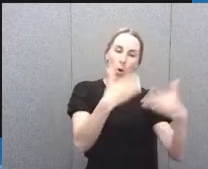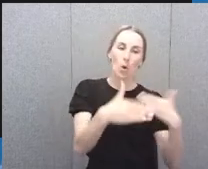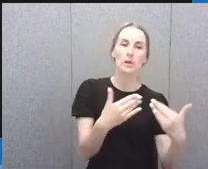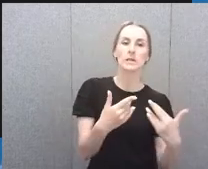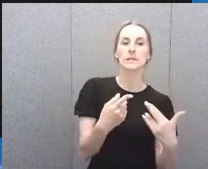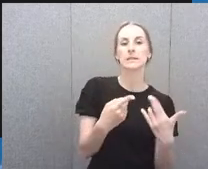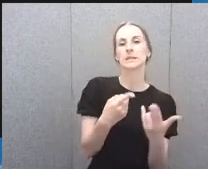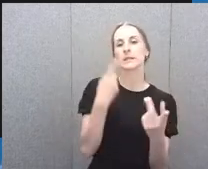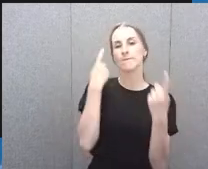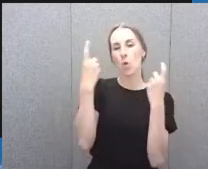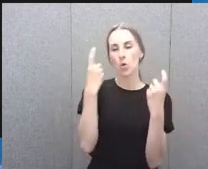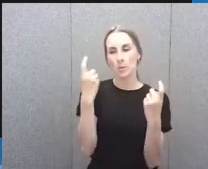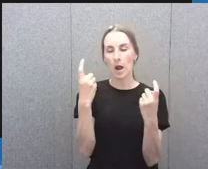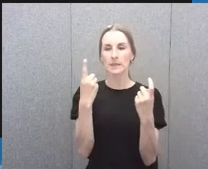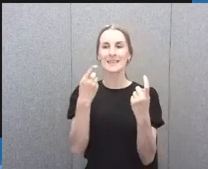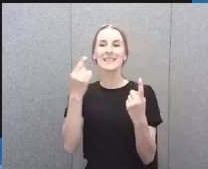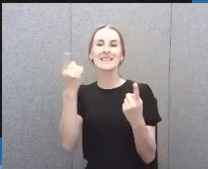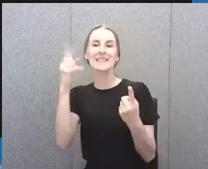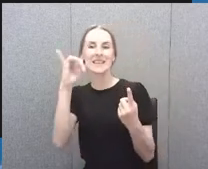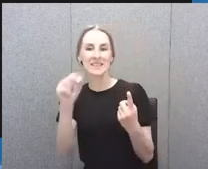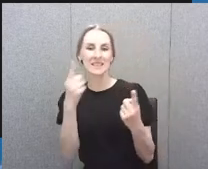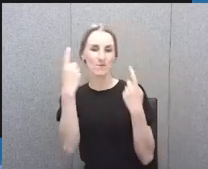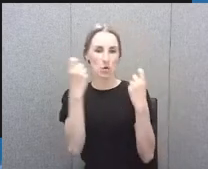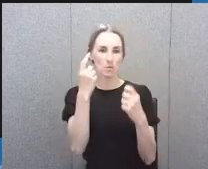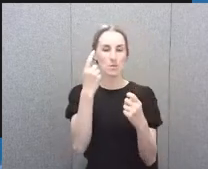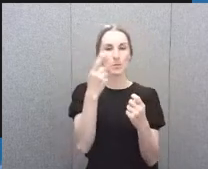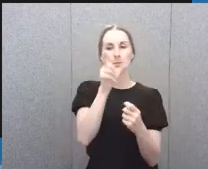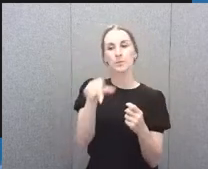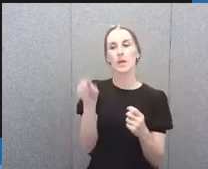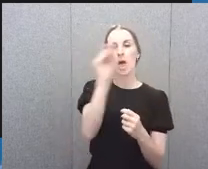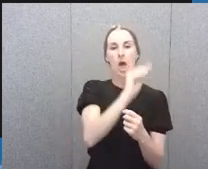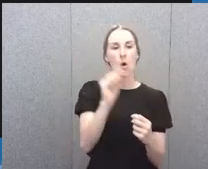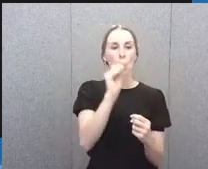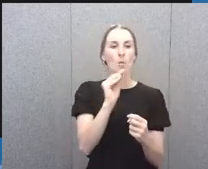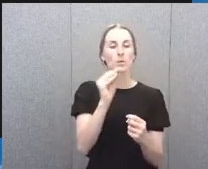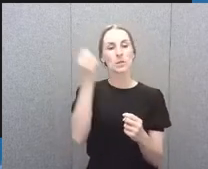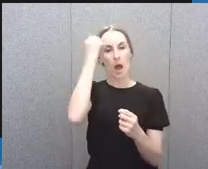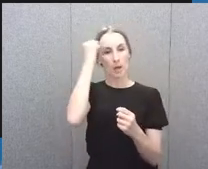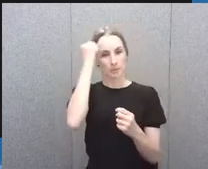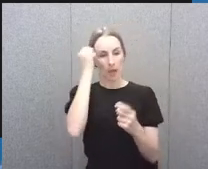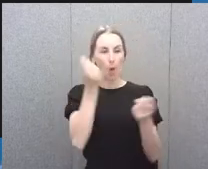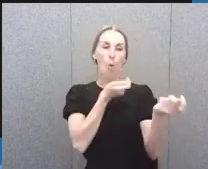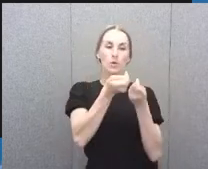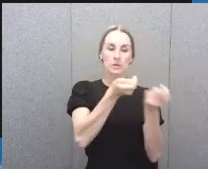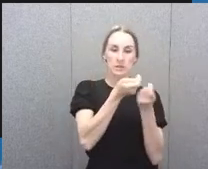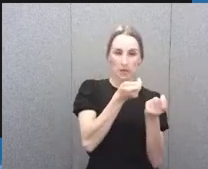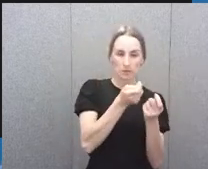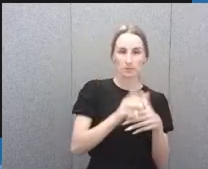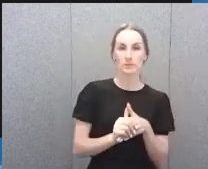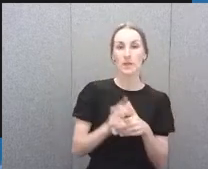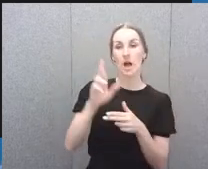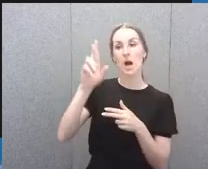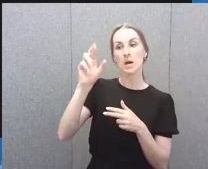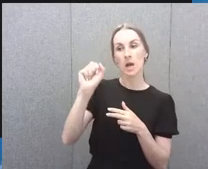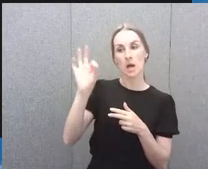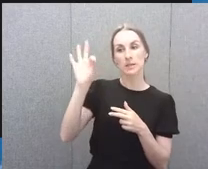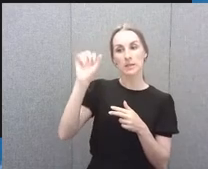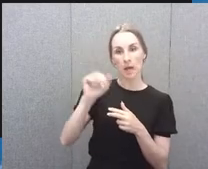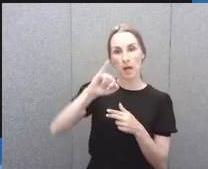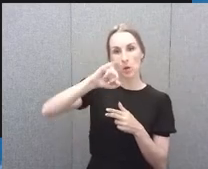в демократические процессы Европейского Союза. Она является координатором